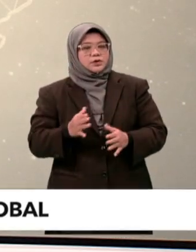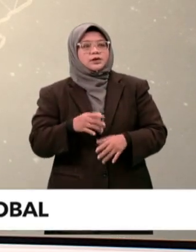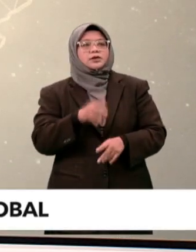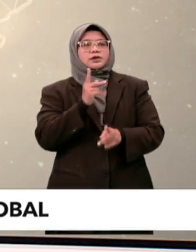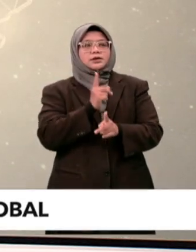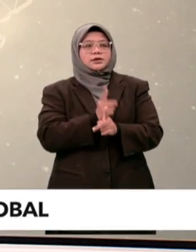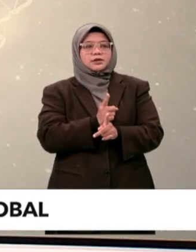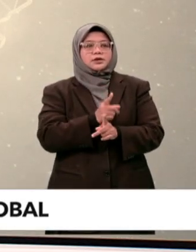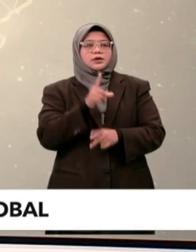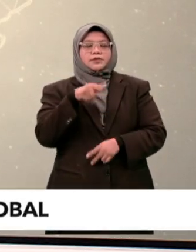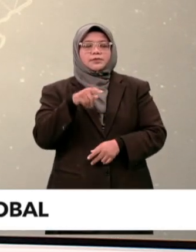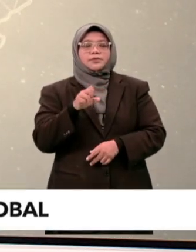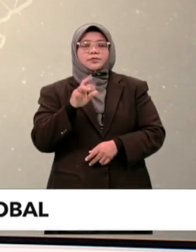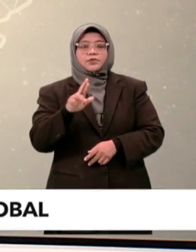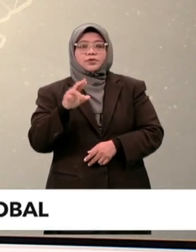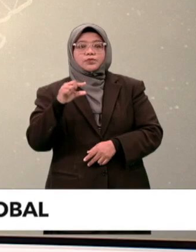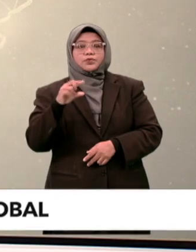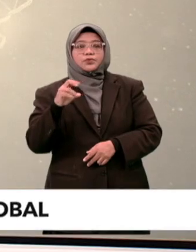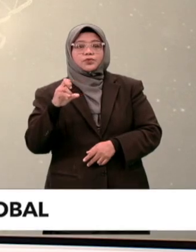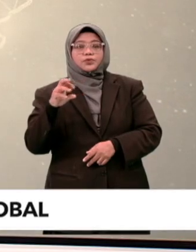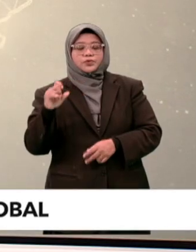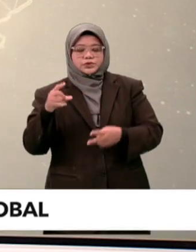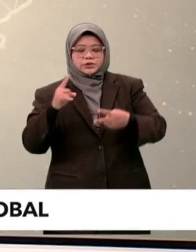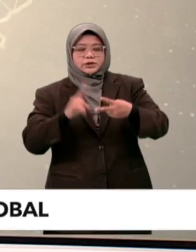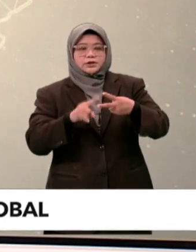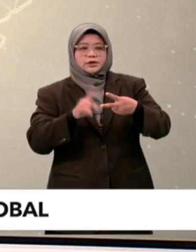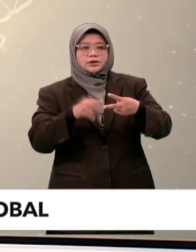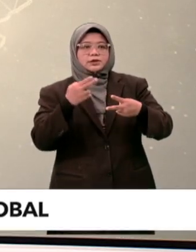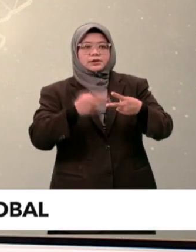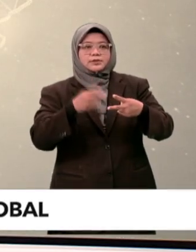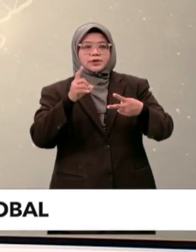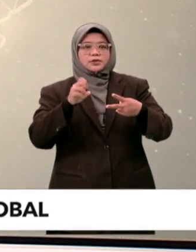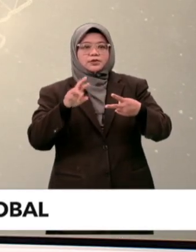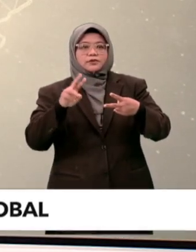profesina dan juga profesional